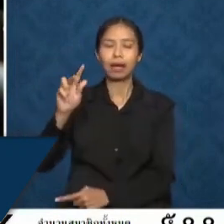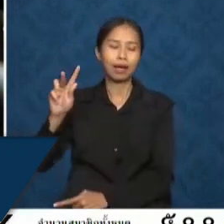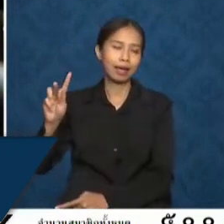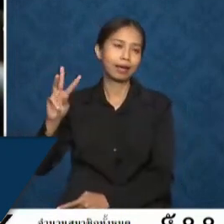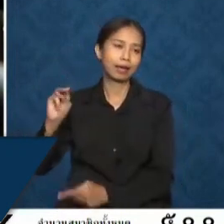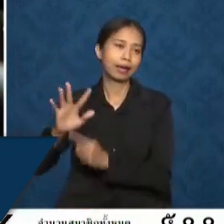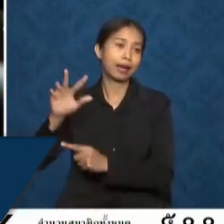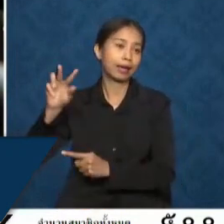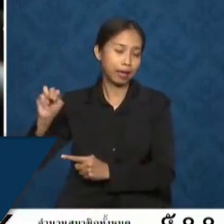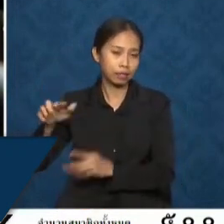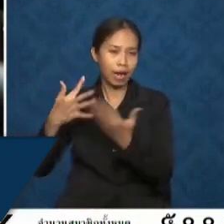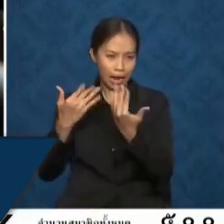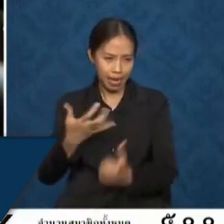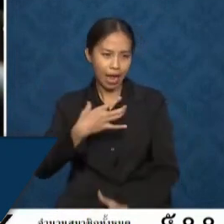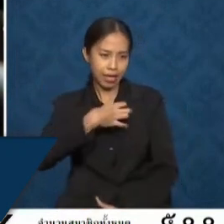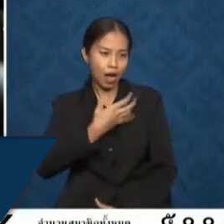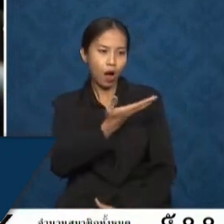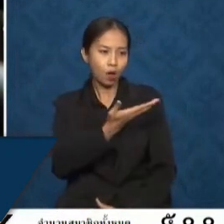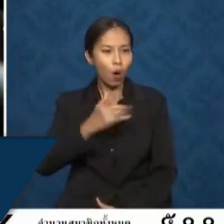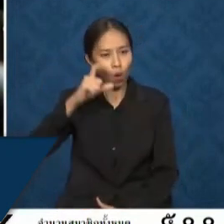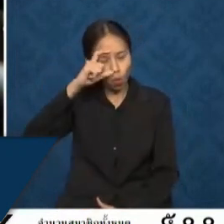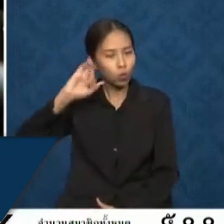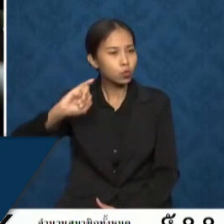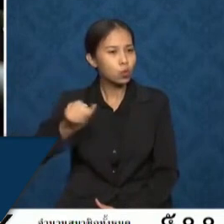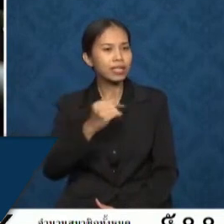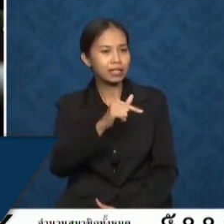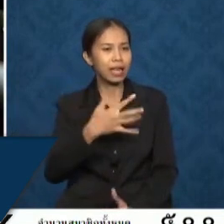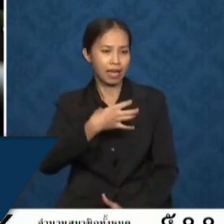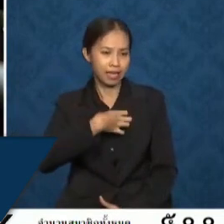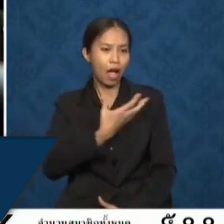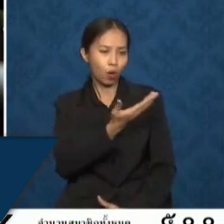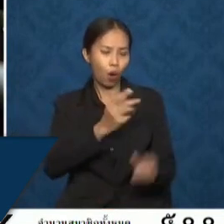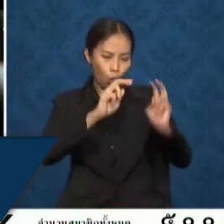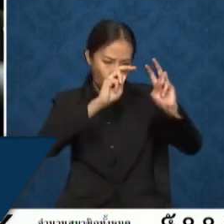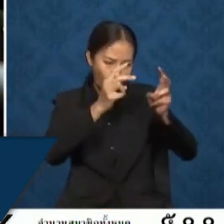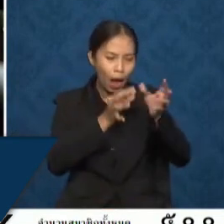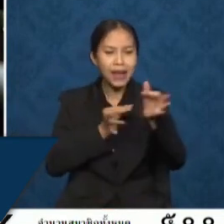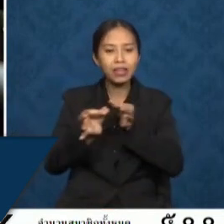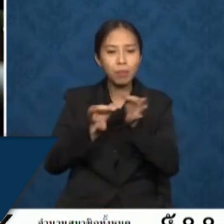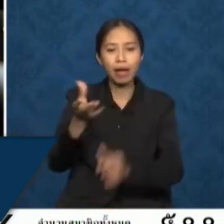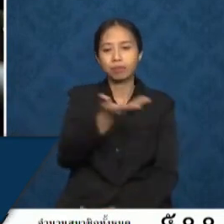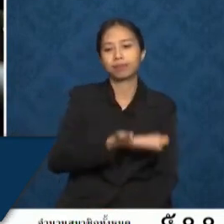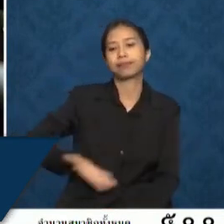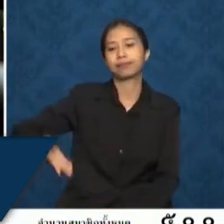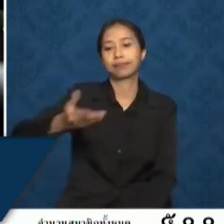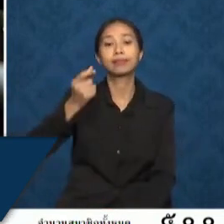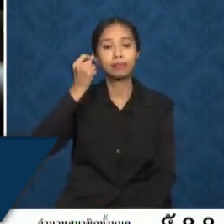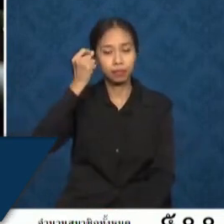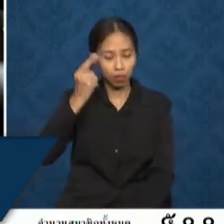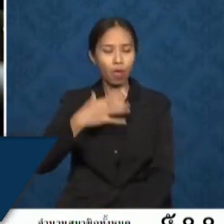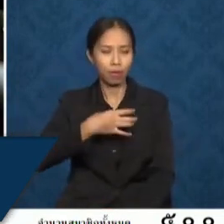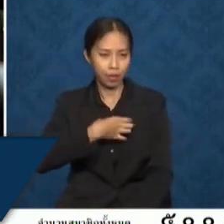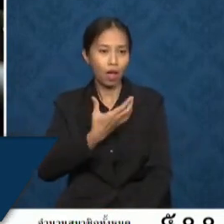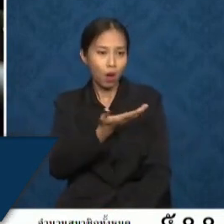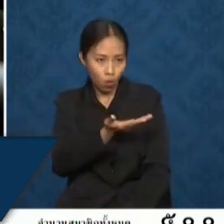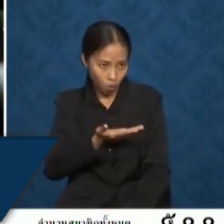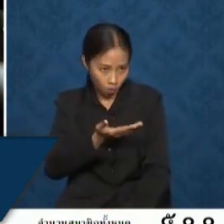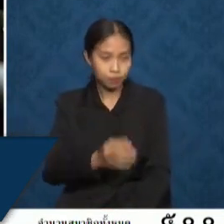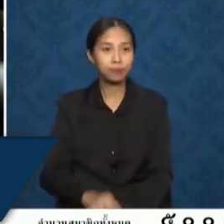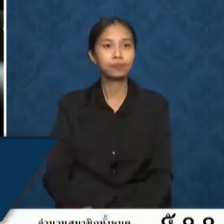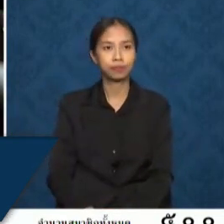ดยัตุิของธุฝ์เบือวครกจะทำใหเพอนสมาชิเข้าใจครัผมรกวจริครัขออนุ